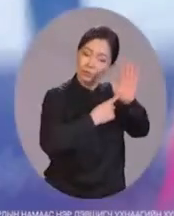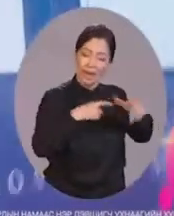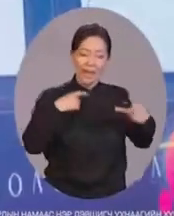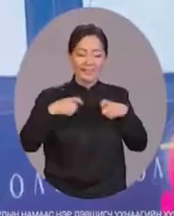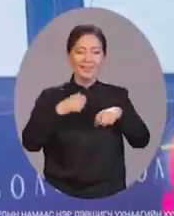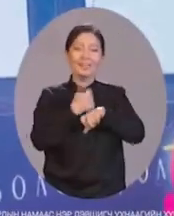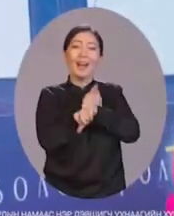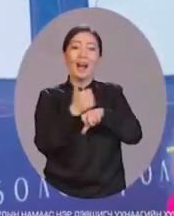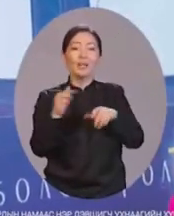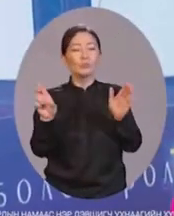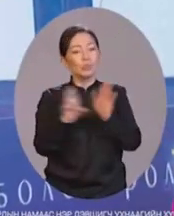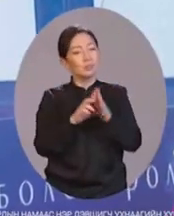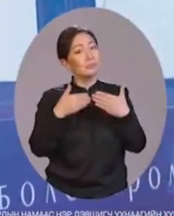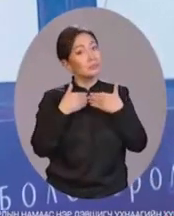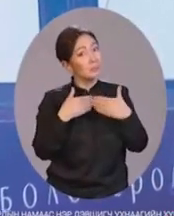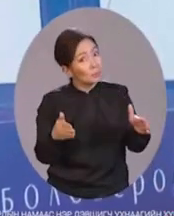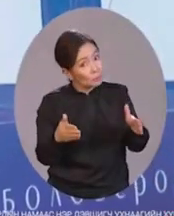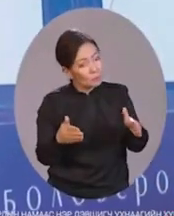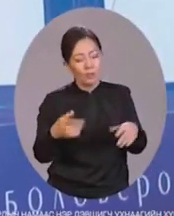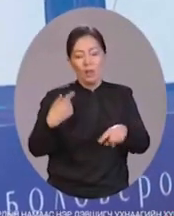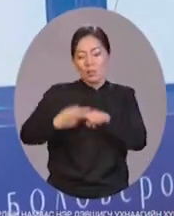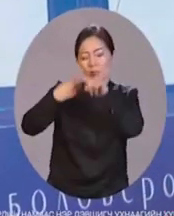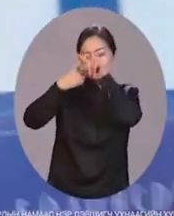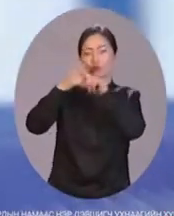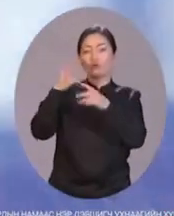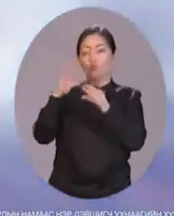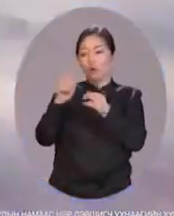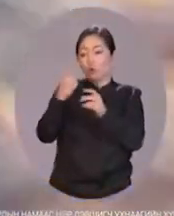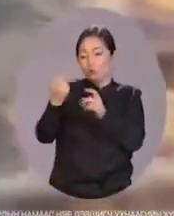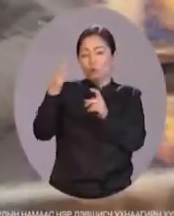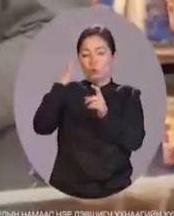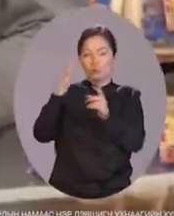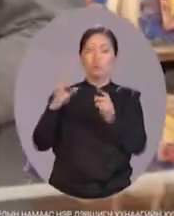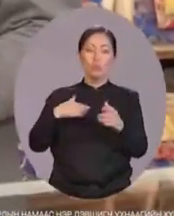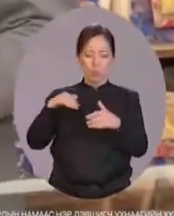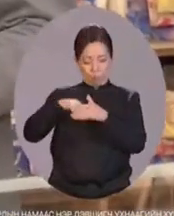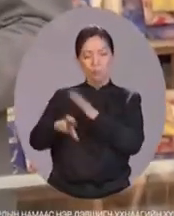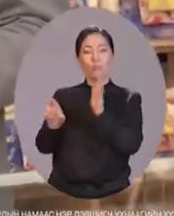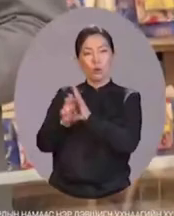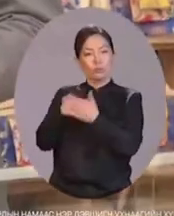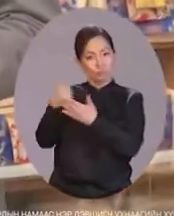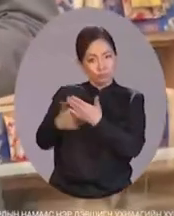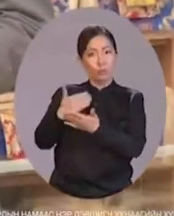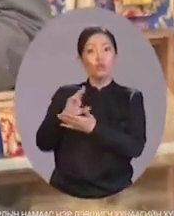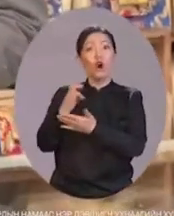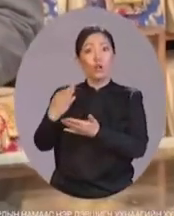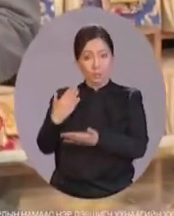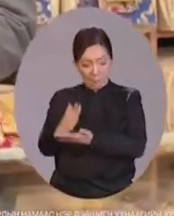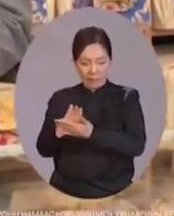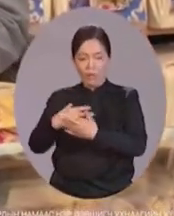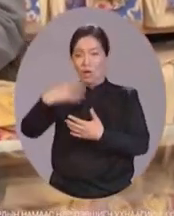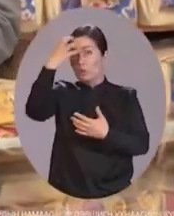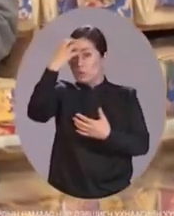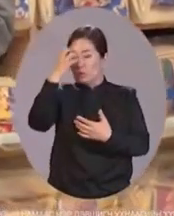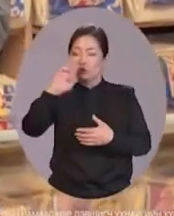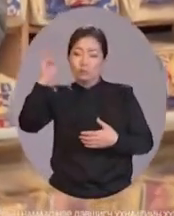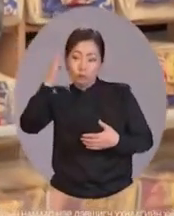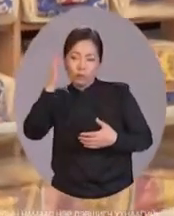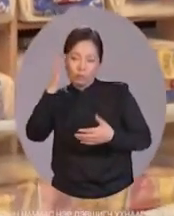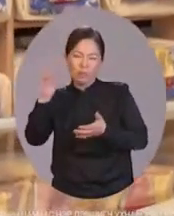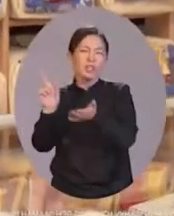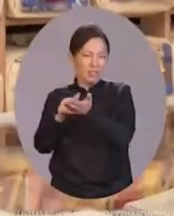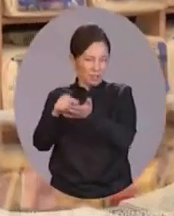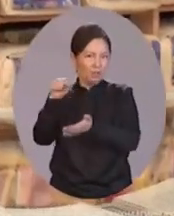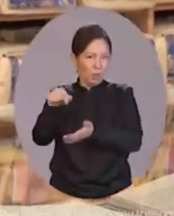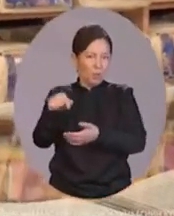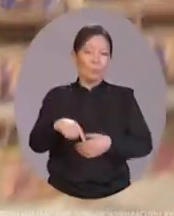засаг аялал жуулчлалын боломжийг нэмэгдүүлэх зөөлөн хүчний бодлогыг хэрэгжүүлэх нөөц нь манай улсад бий. Харин үүнийг хэрэгжүүлэхэд төрийн